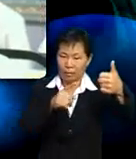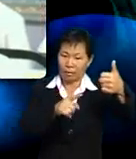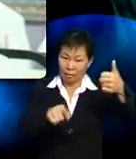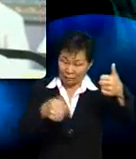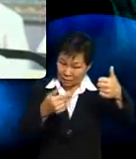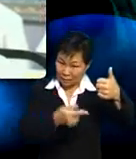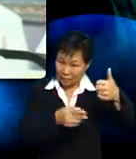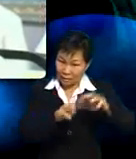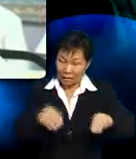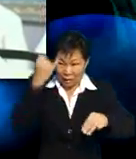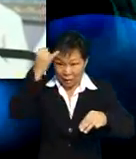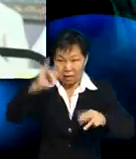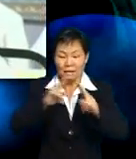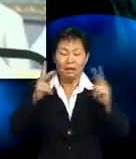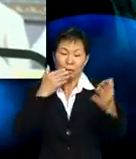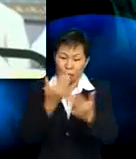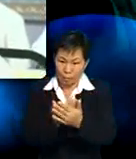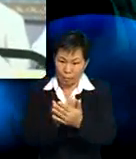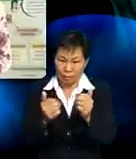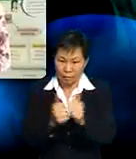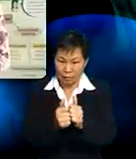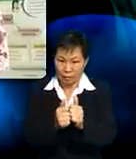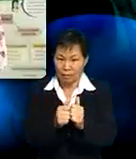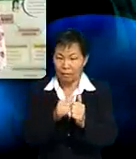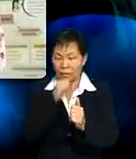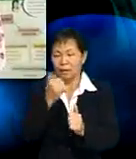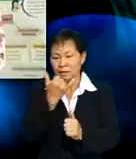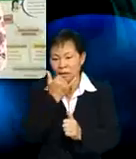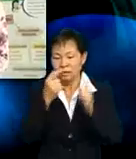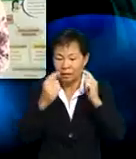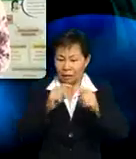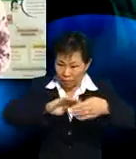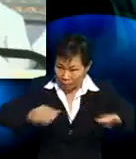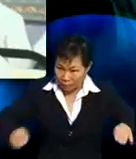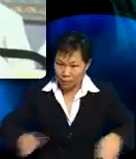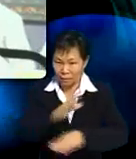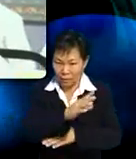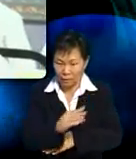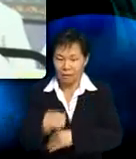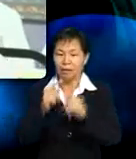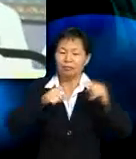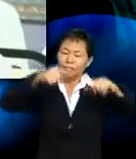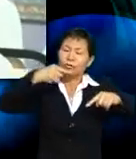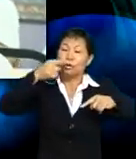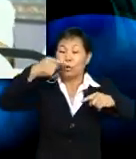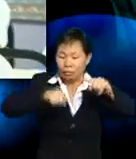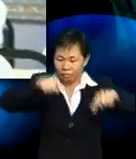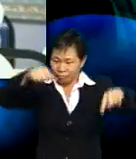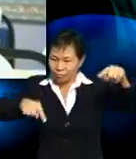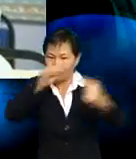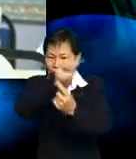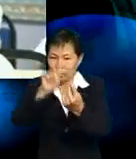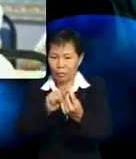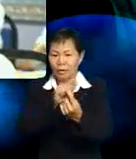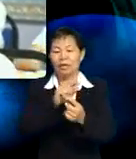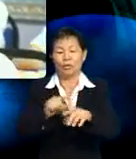telah menyampaikan idea dengan sangat baik dengan tiada kesalahan tata bahasa serta intonasinya tepat dan juga menggunakan